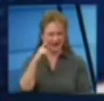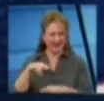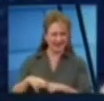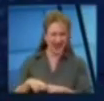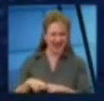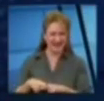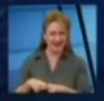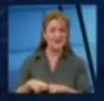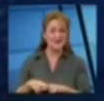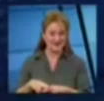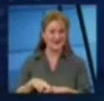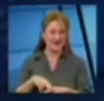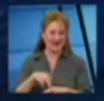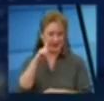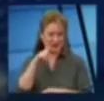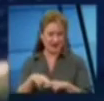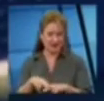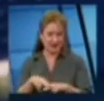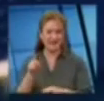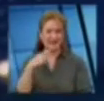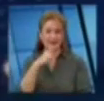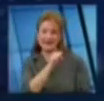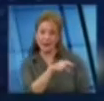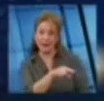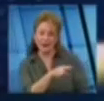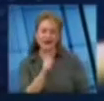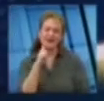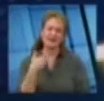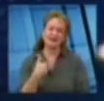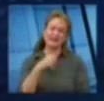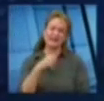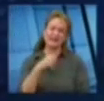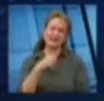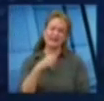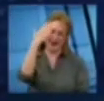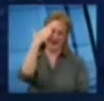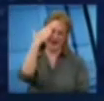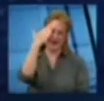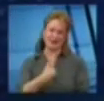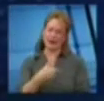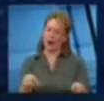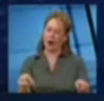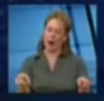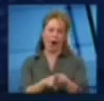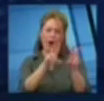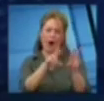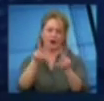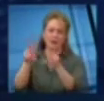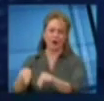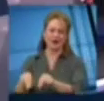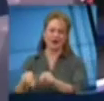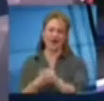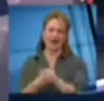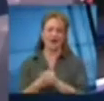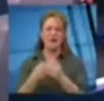בונד, אתם יודעים את ההמשך. אז אתה אומר, סטרוק, שמי סטרוק, אתם יודעים את ההמשך. עכשיו, מה זה דיאלוג האסטרטגי? יש